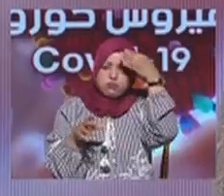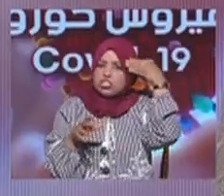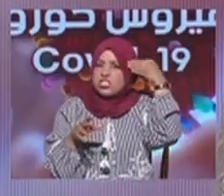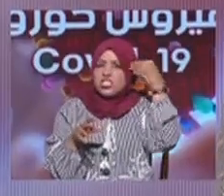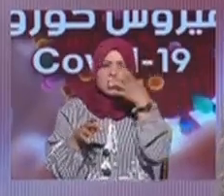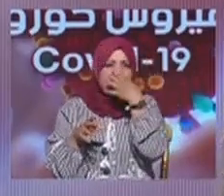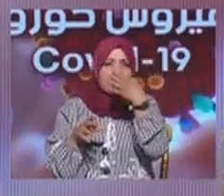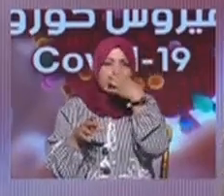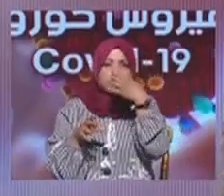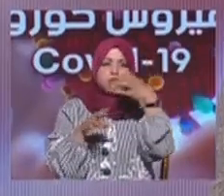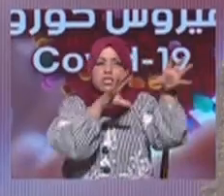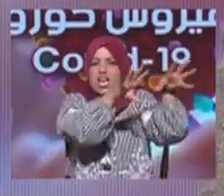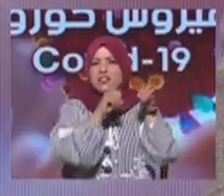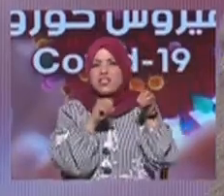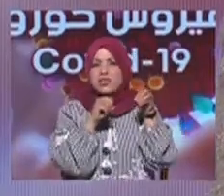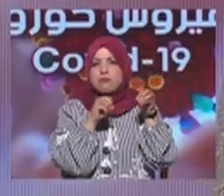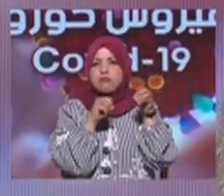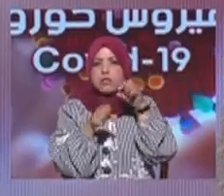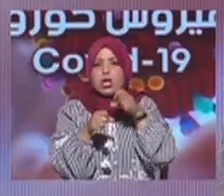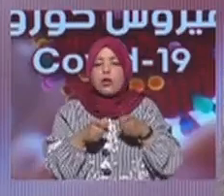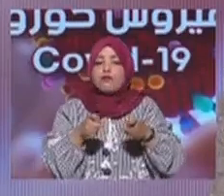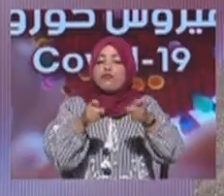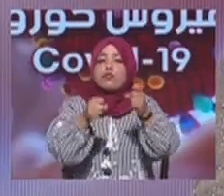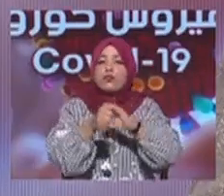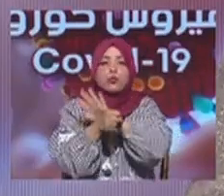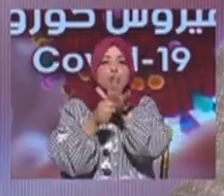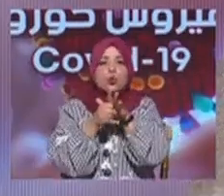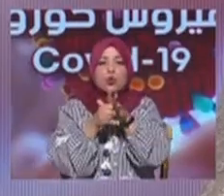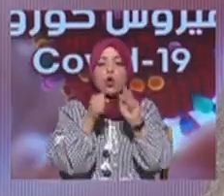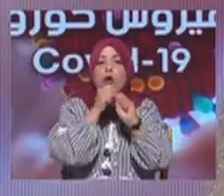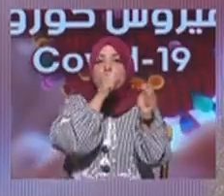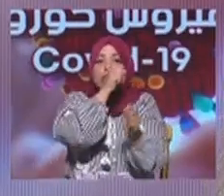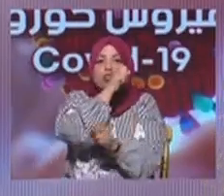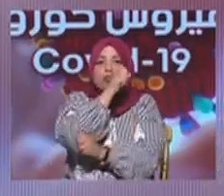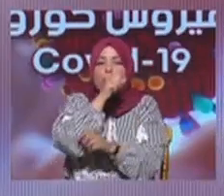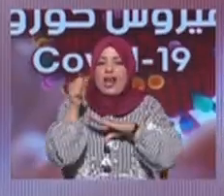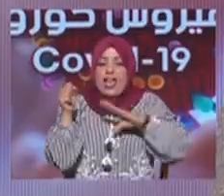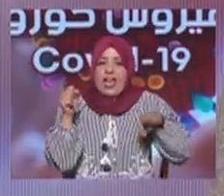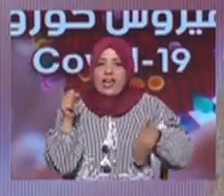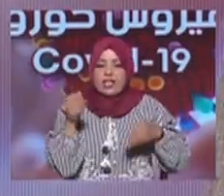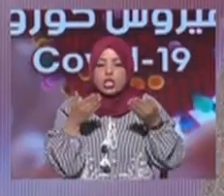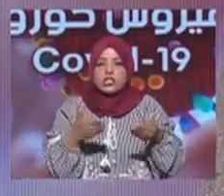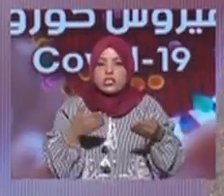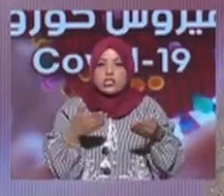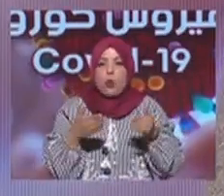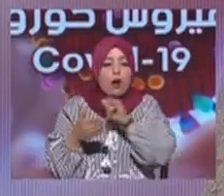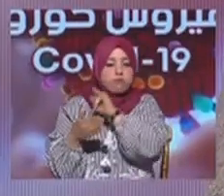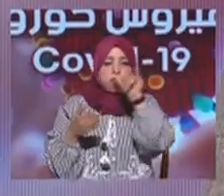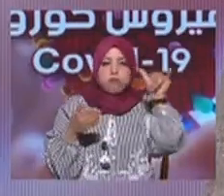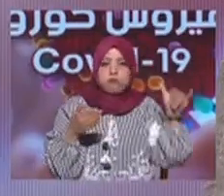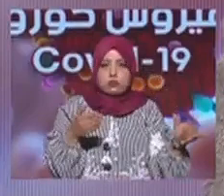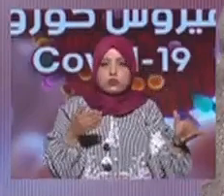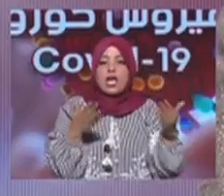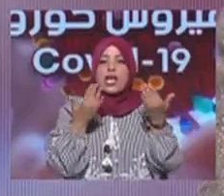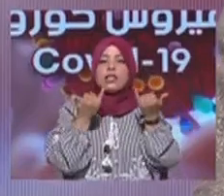باقي حاملين للفيروس، واحنا في الاسابيع الاخرى فما برشا خلطوا للمرحله هذه باش يثبتوا هما مازالوا حاملين ولا لا،